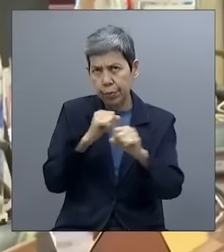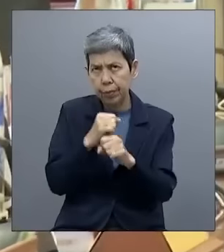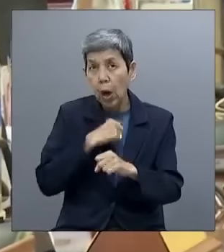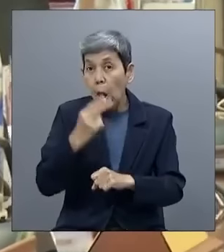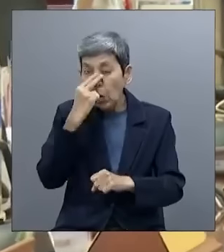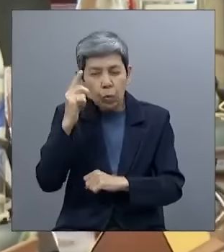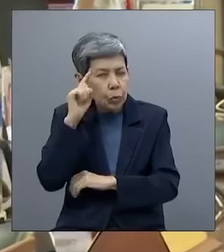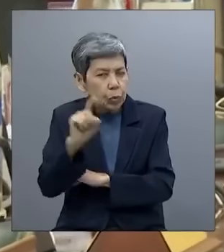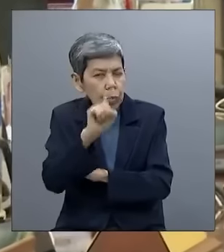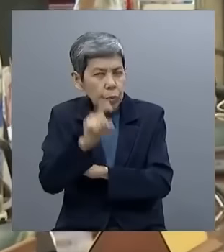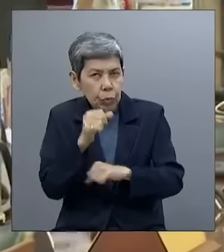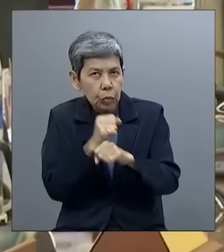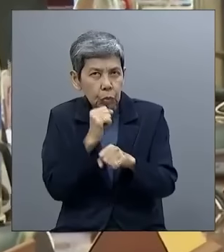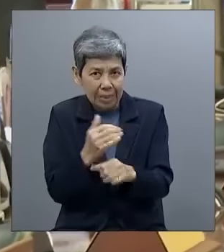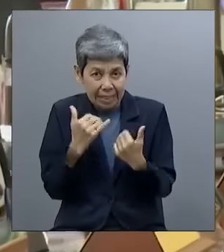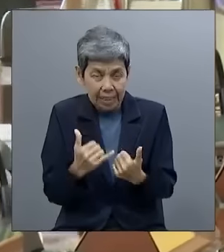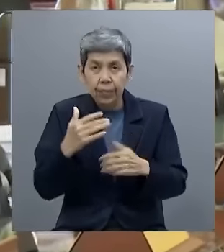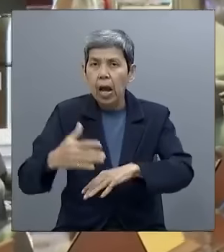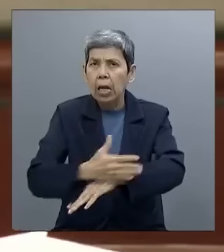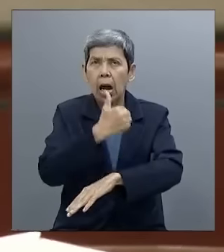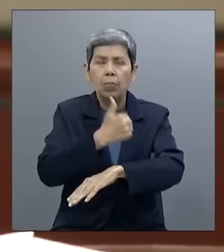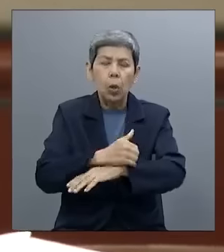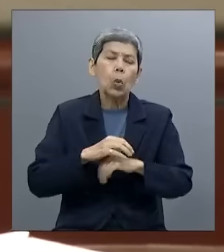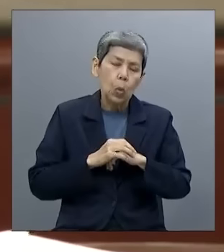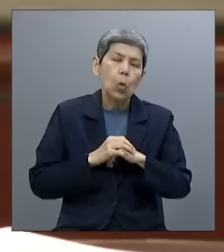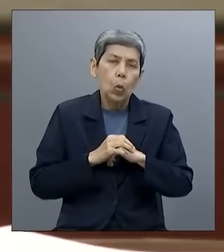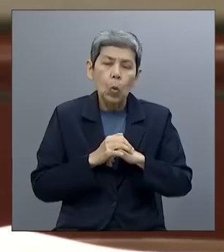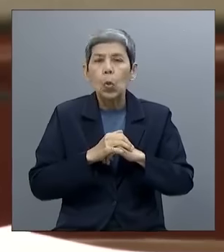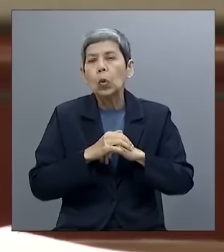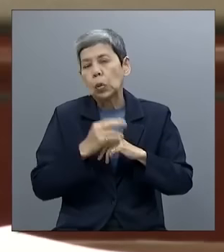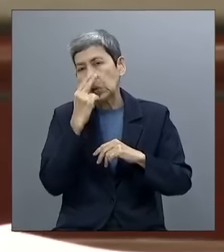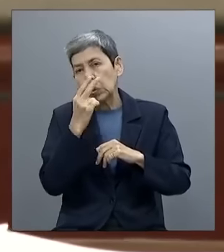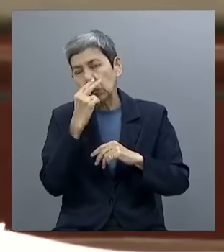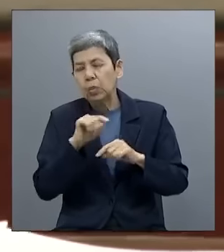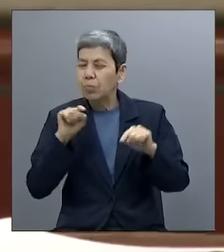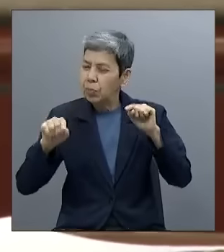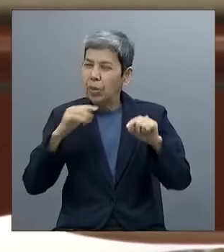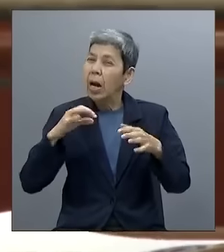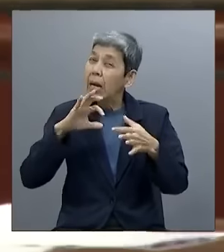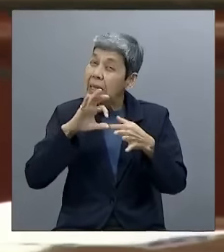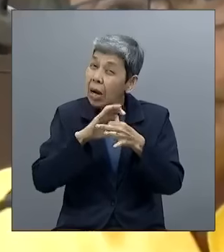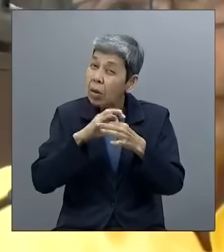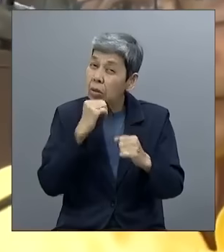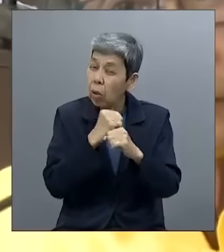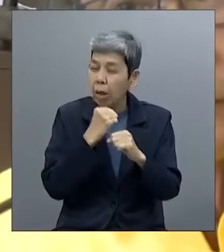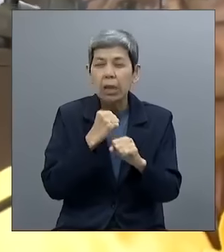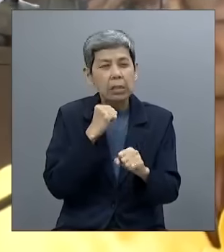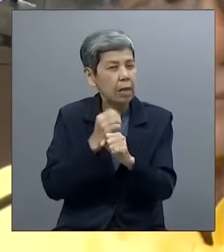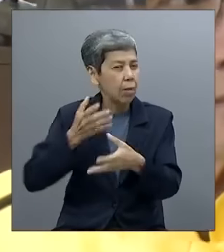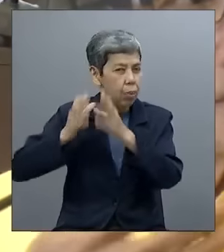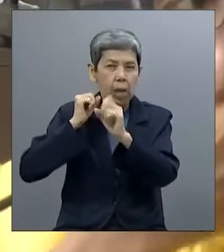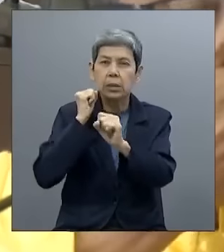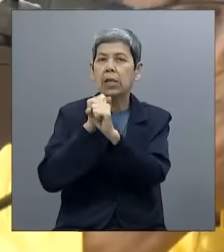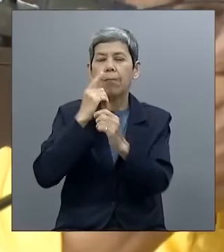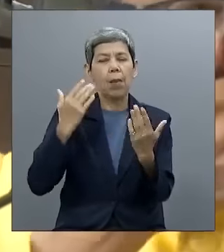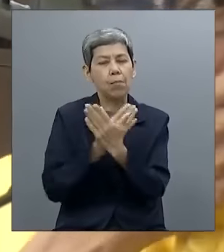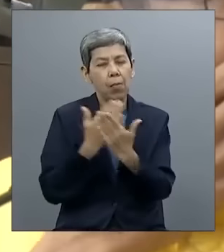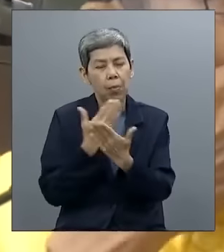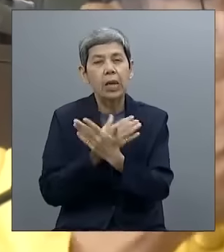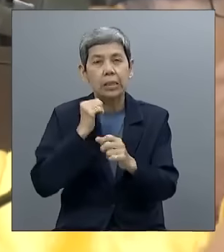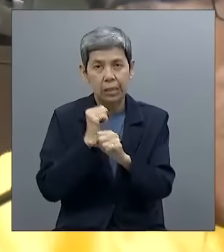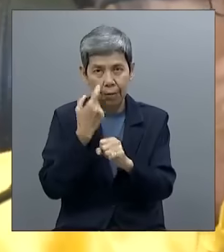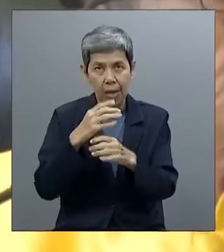ป็นข้อสังเกตค่ะว่าสถานการณ์การเมืองกำลังเข้าสู่สภาวะสอกเขาที่อาจจะต้องนับถอยหลังเพื่อการเปลี่ยนแปลงโดยเฉ